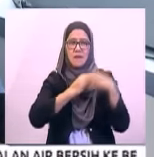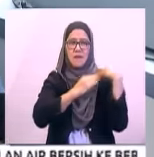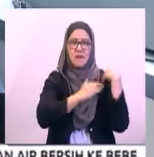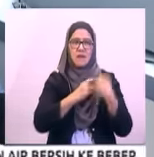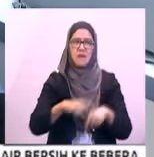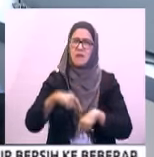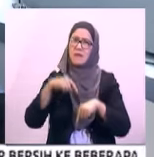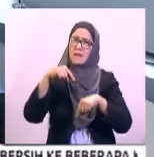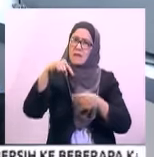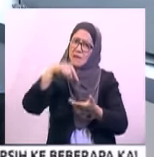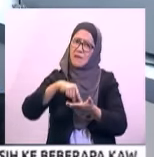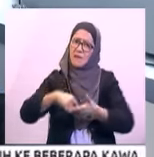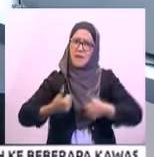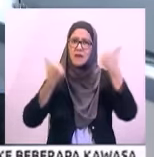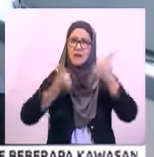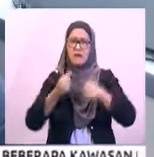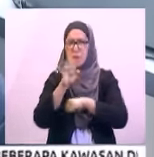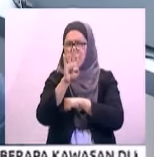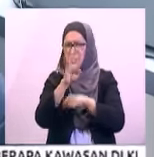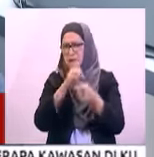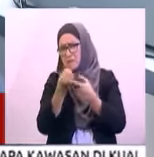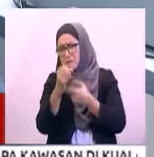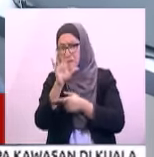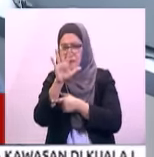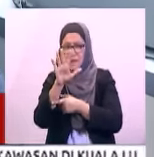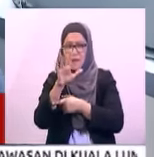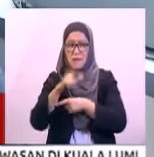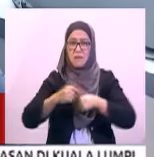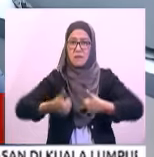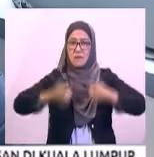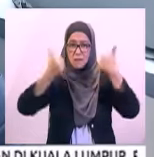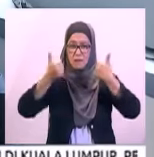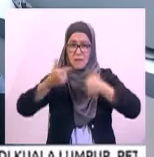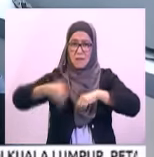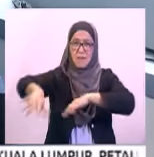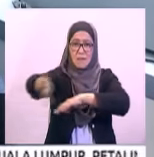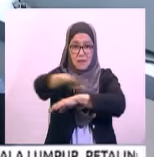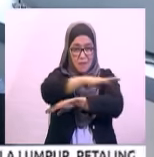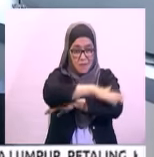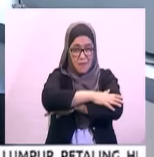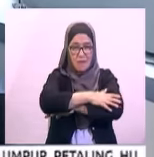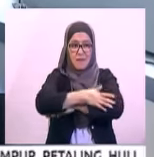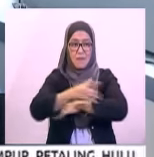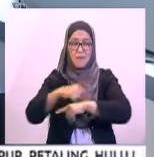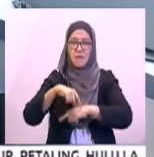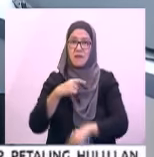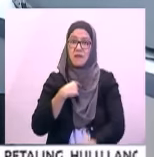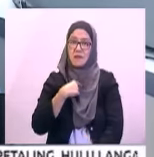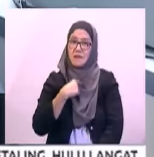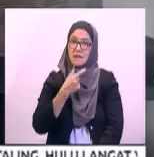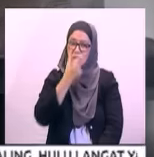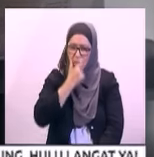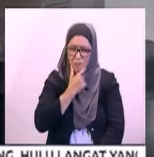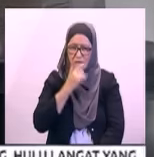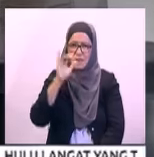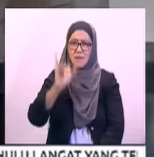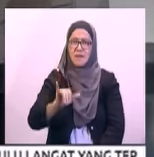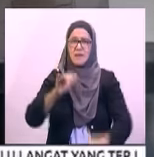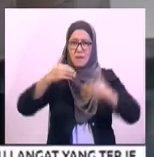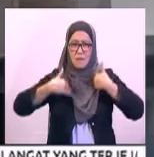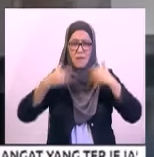di Syawal, satu Syawal di laut. Perasaan sedih itu ada. Tapi saya sebagai ketua,